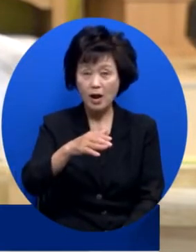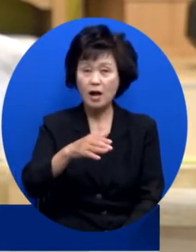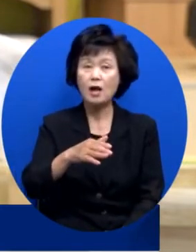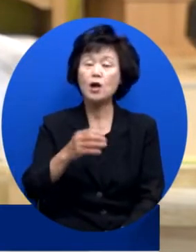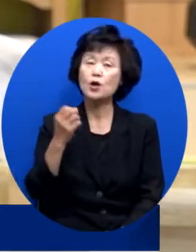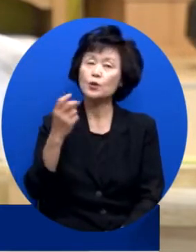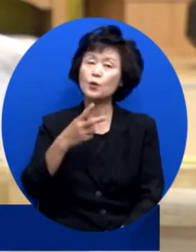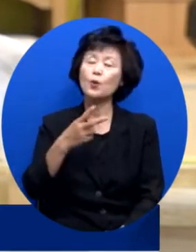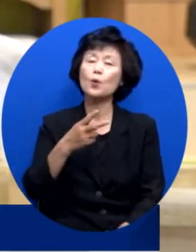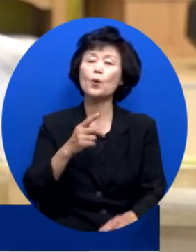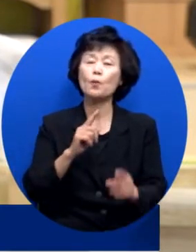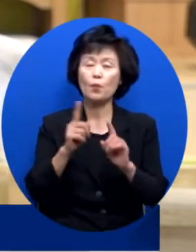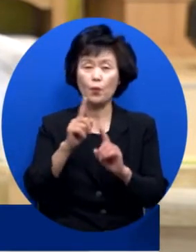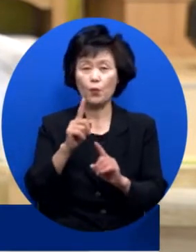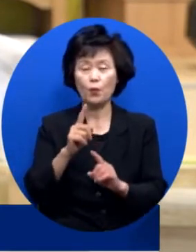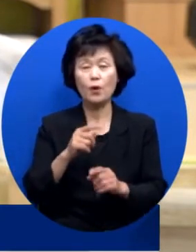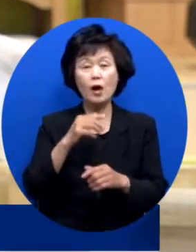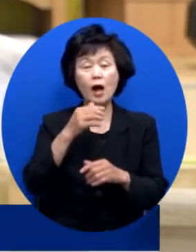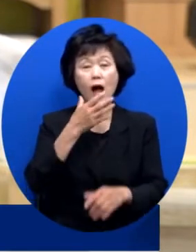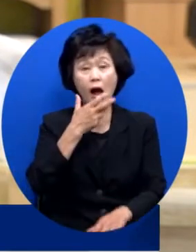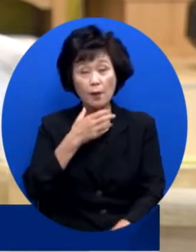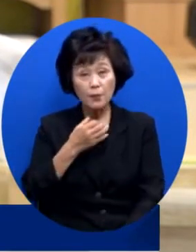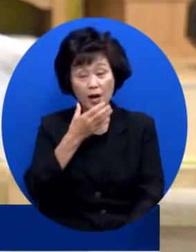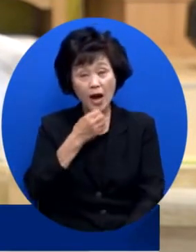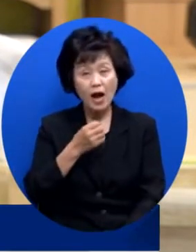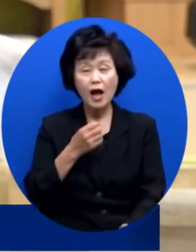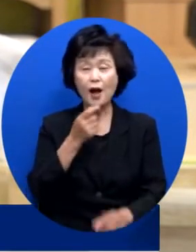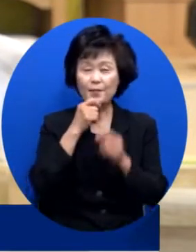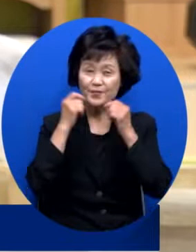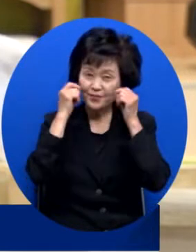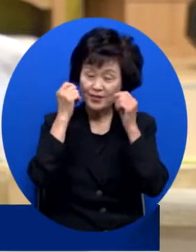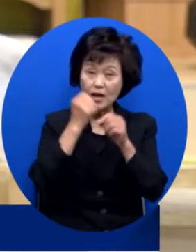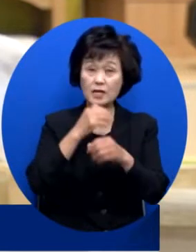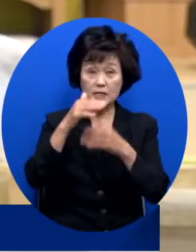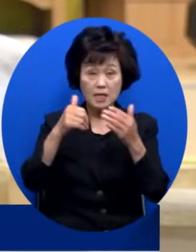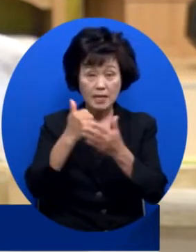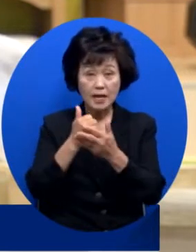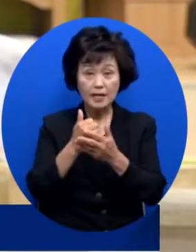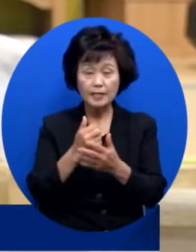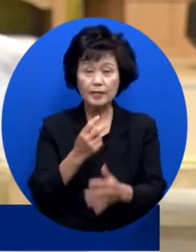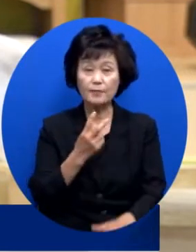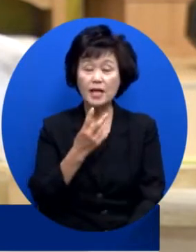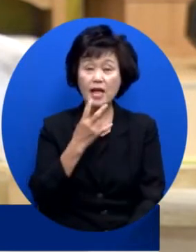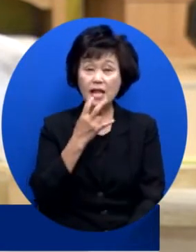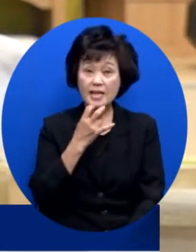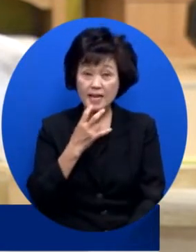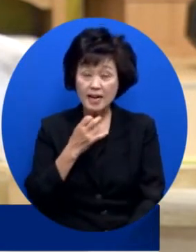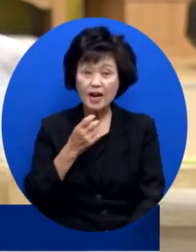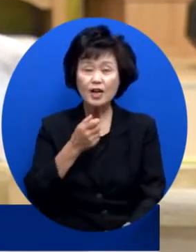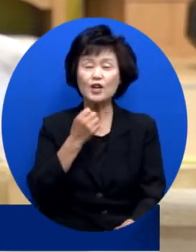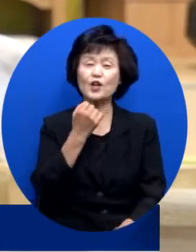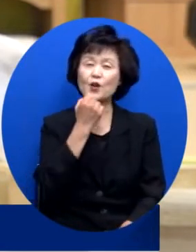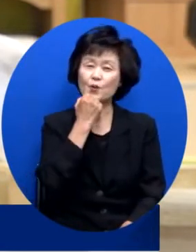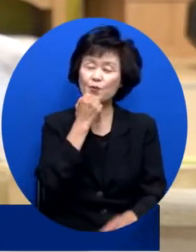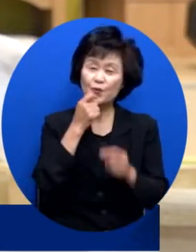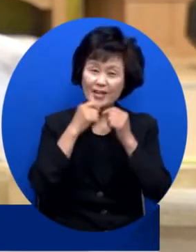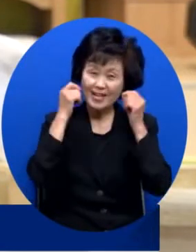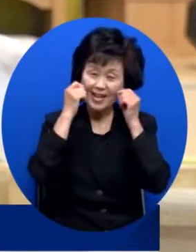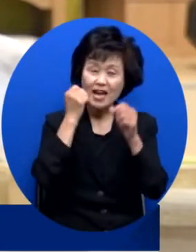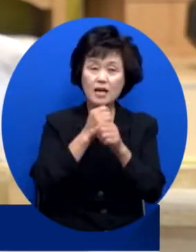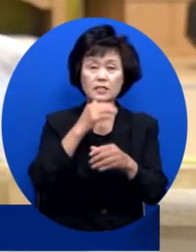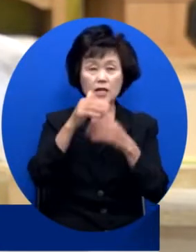또 하나 말씀은 아브라함을 웃게 하신 하나님, 사라를 웃게 하신